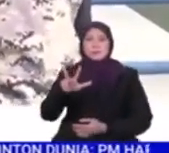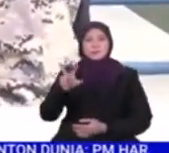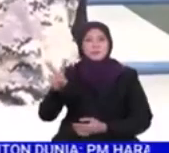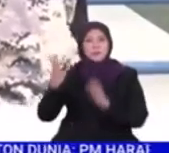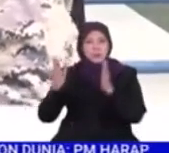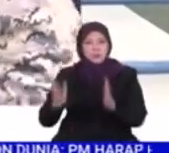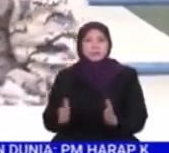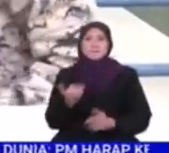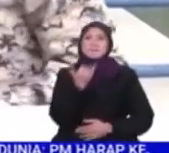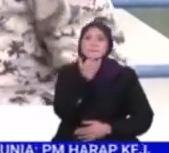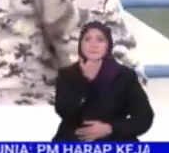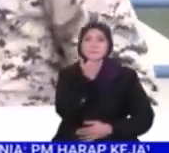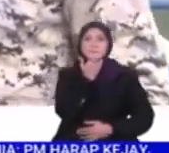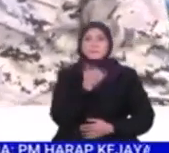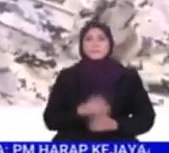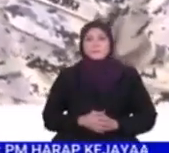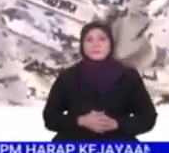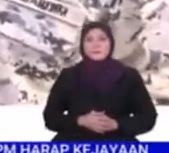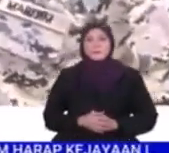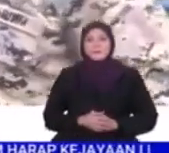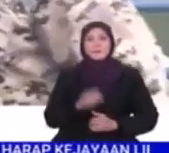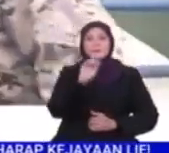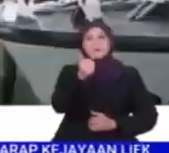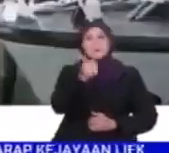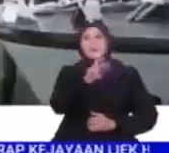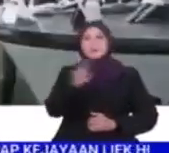2,732 orang pesalah. Manakala